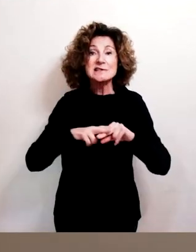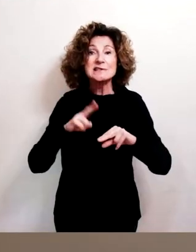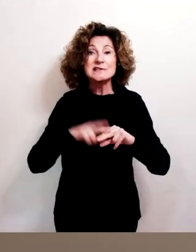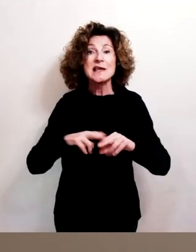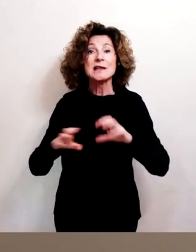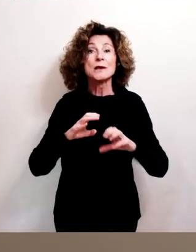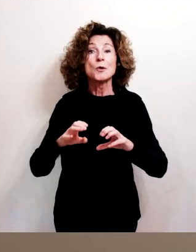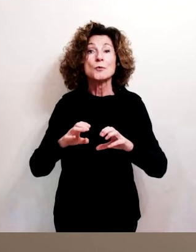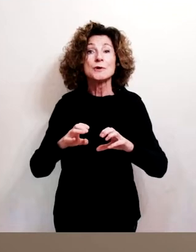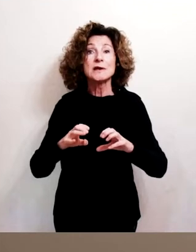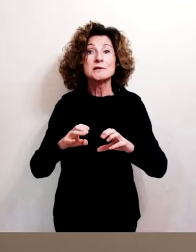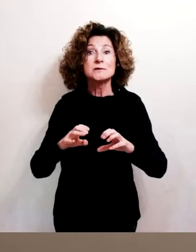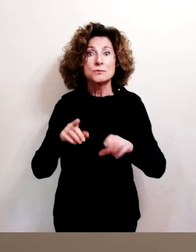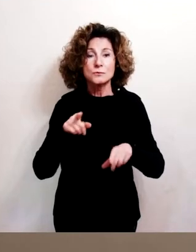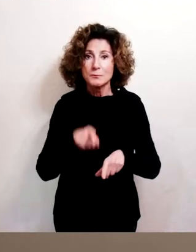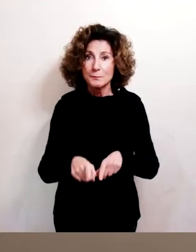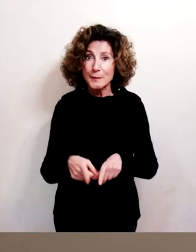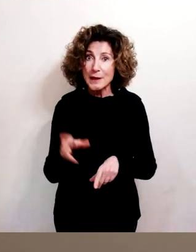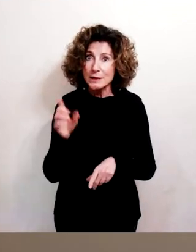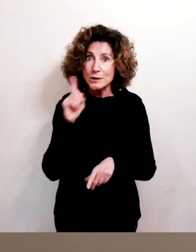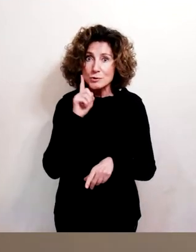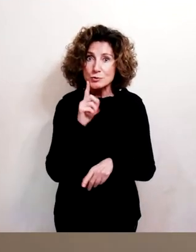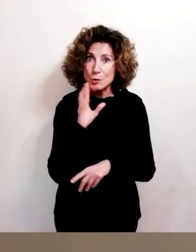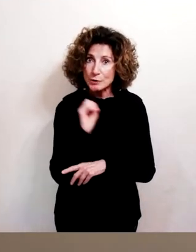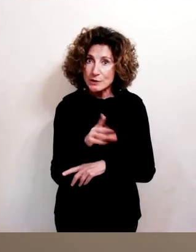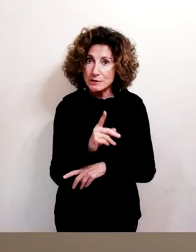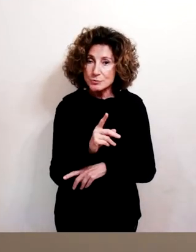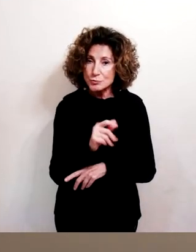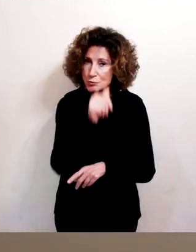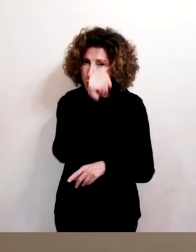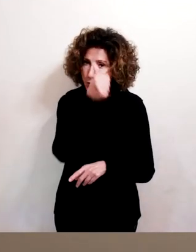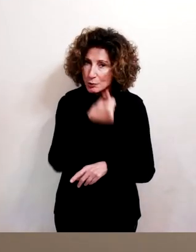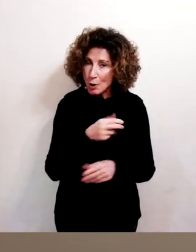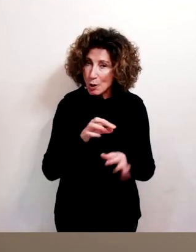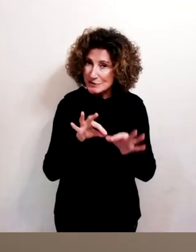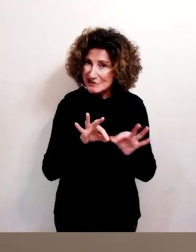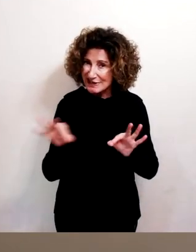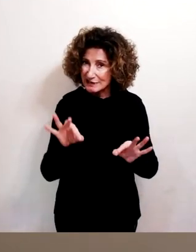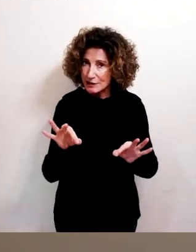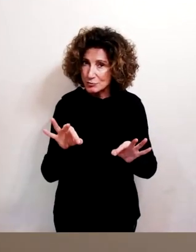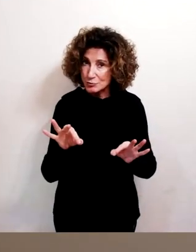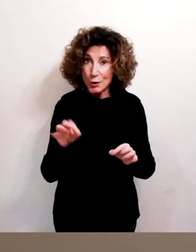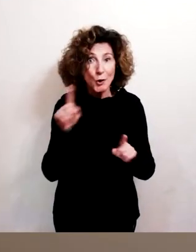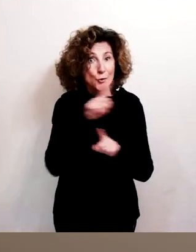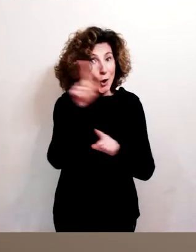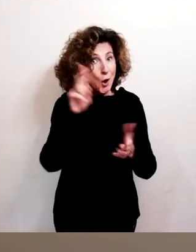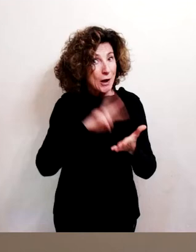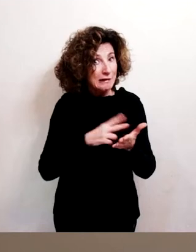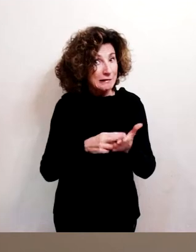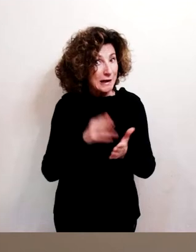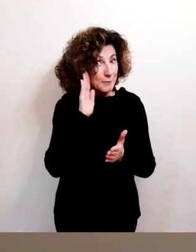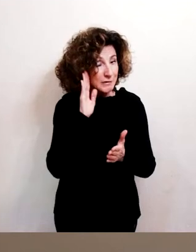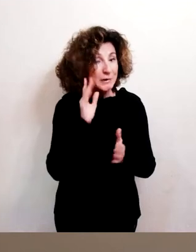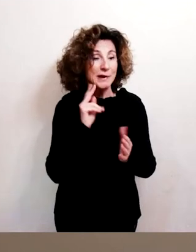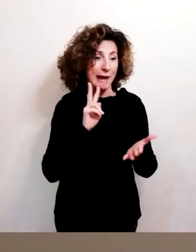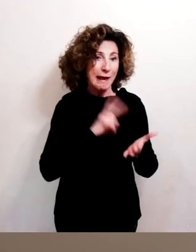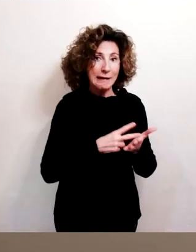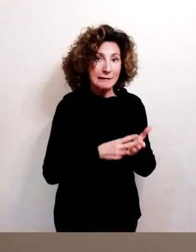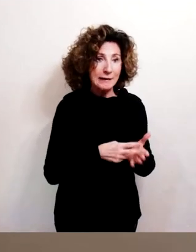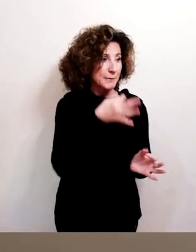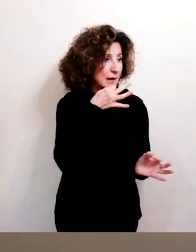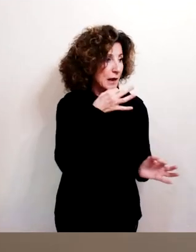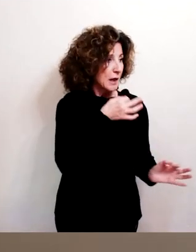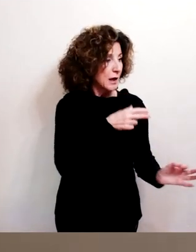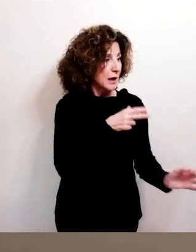alla comunicazione che sono figure strategiche nell'istruzione per i sordi non sono interpreti l'interprete traduce